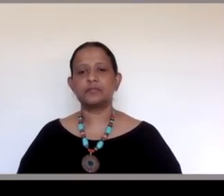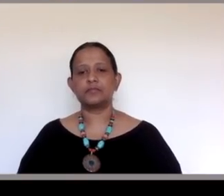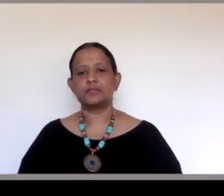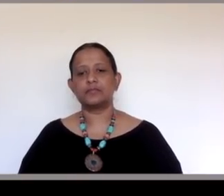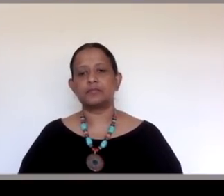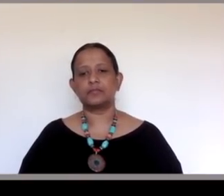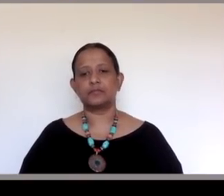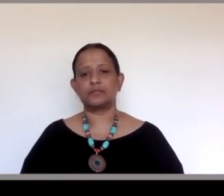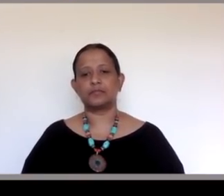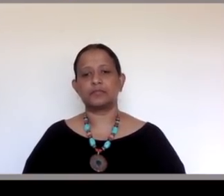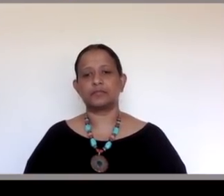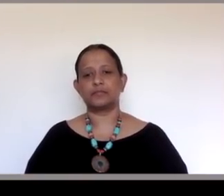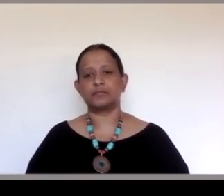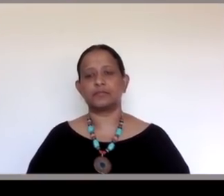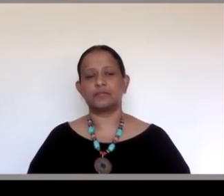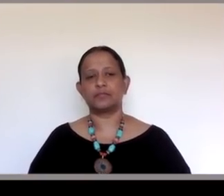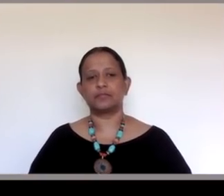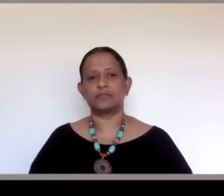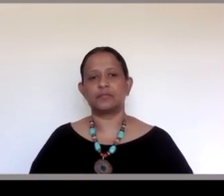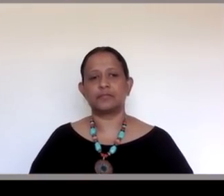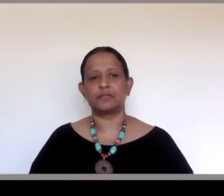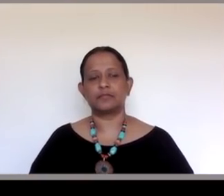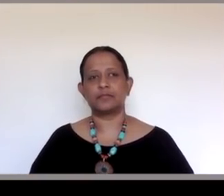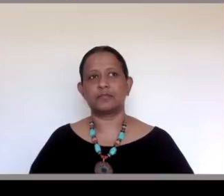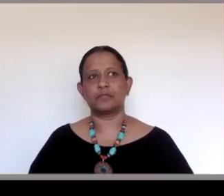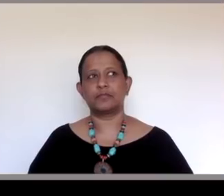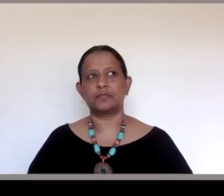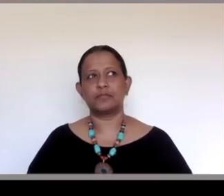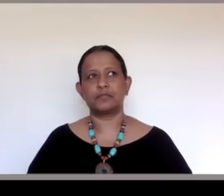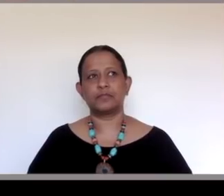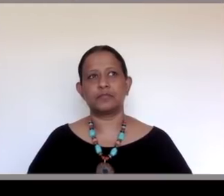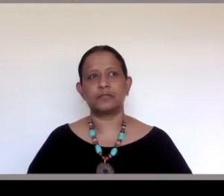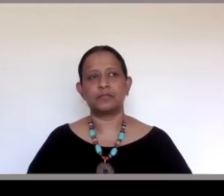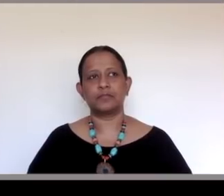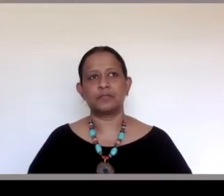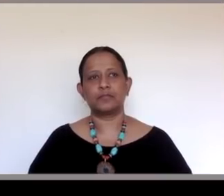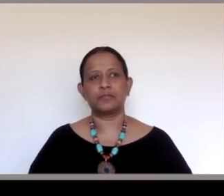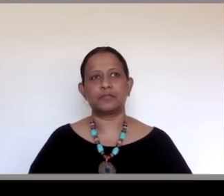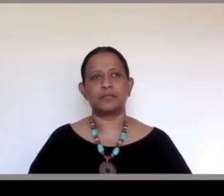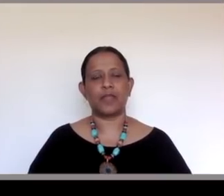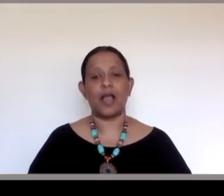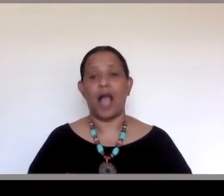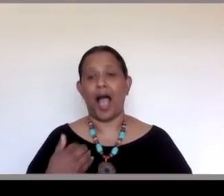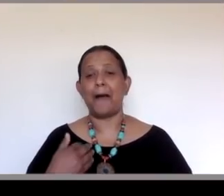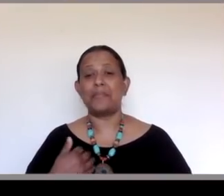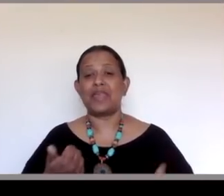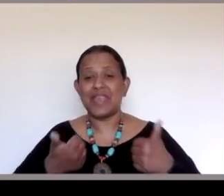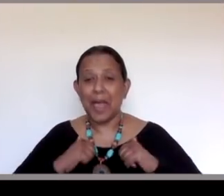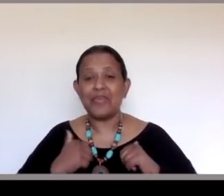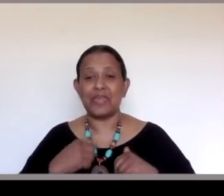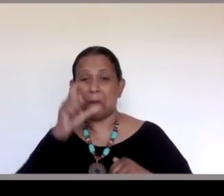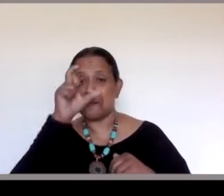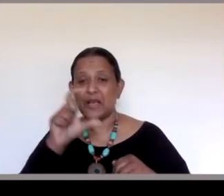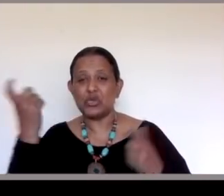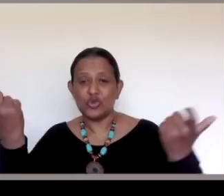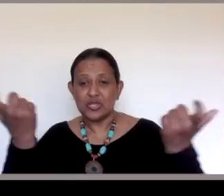மற்றவர்கள் காண்பதற்கு எத்தக்கொட்ட அபிட பிரீத்தி வென்ன புல்வாங்க கேலா பேதனோ அப்பொழுது எங்களால் சந்தோஷமா இருக்க முடியும் என்று நாம் நினைக்கின்றோம் அபி